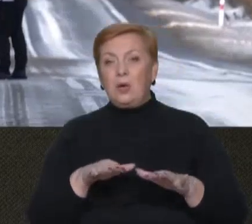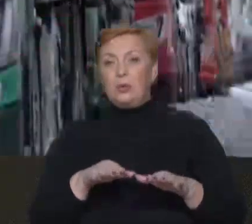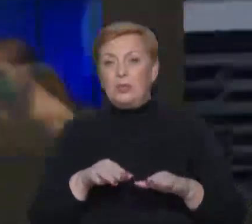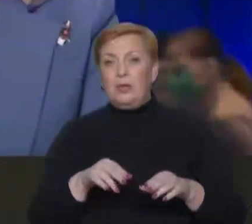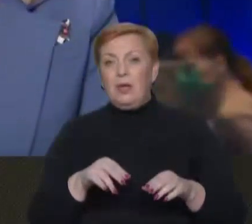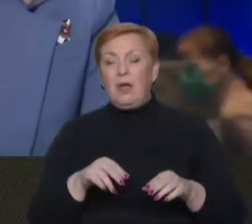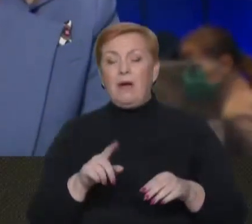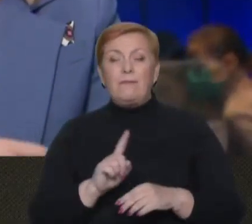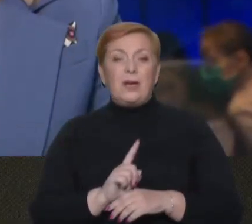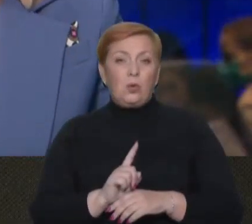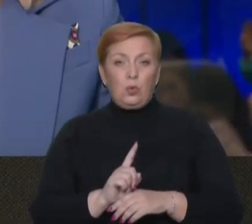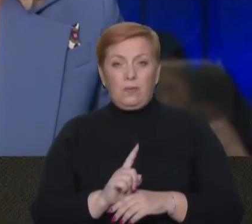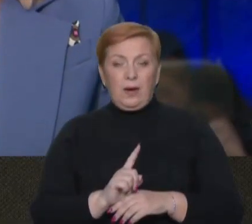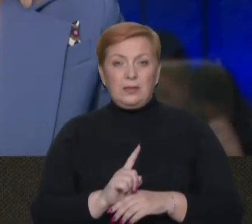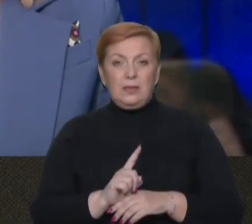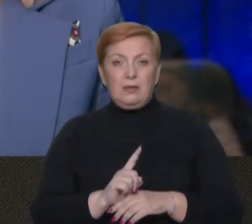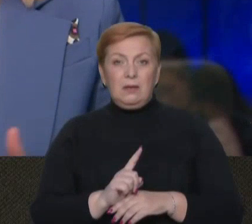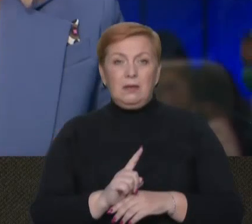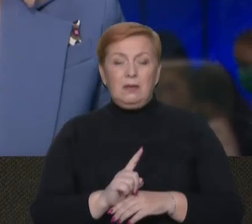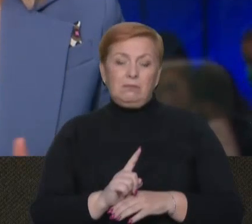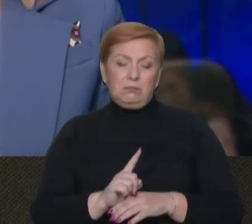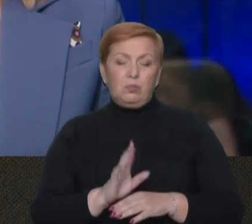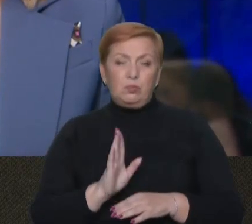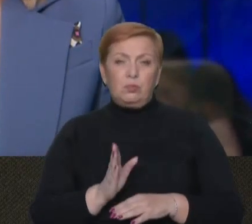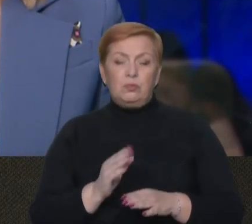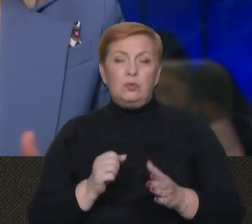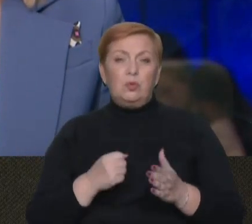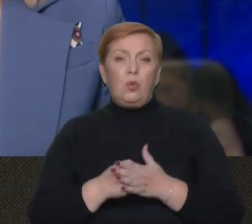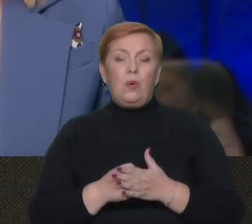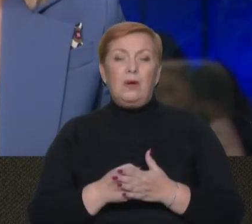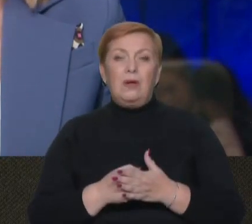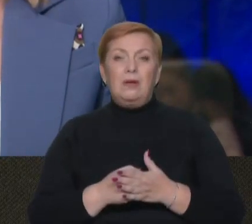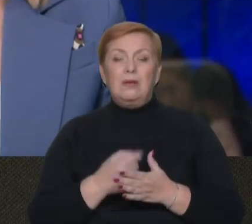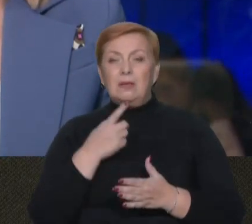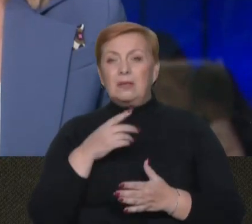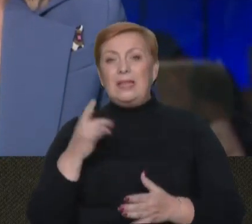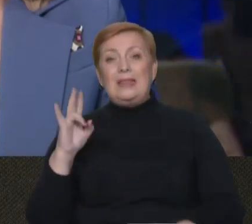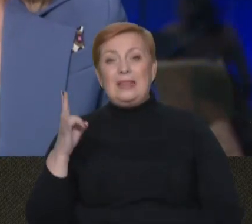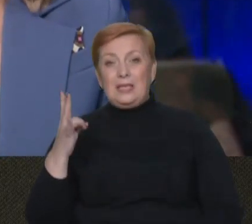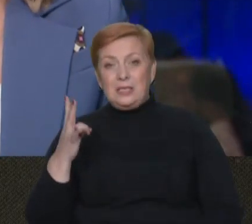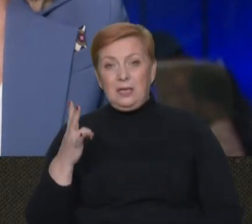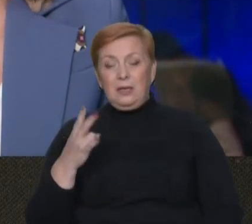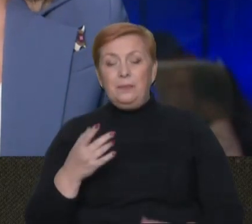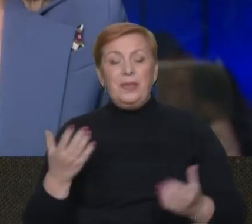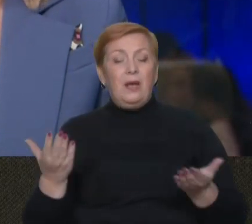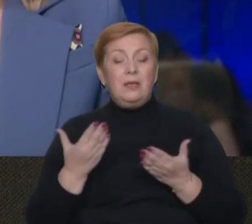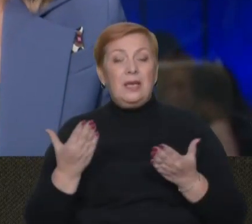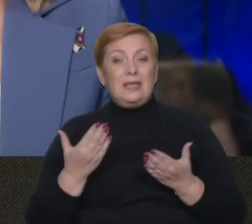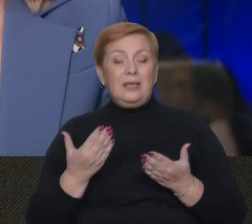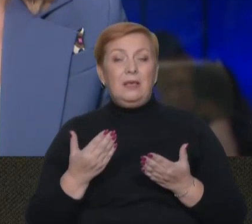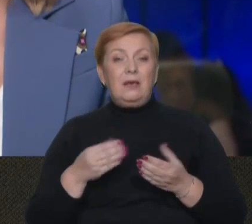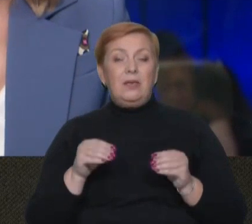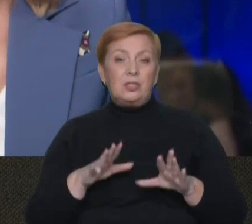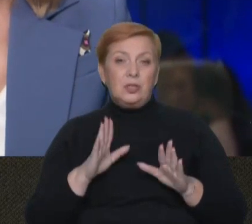кордоні вони запроваджені до неділі чи відомо вам що які рішення можуть бути ухвалені вжез